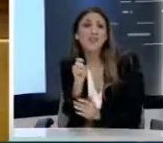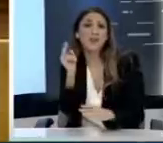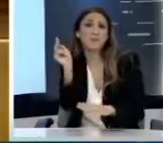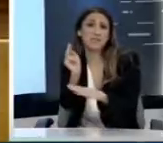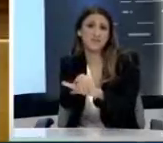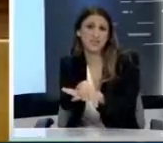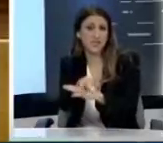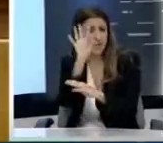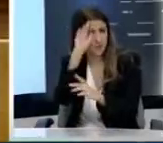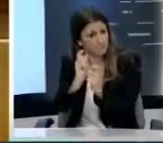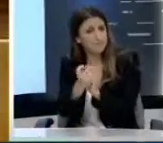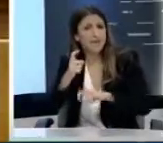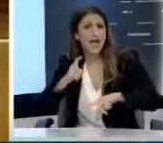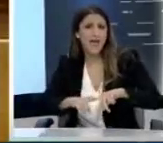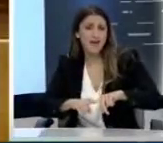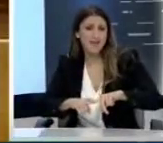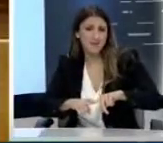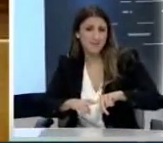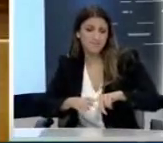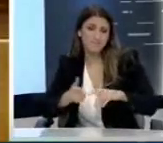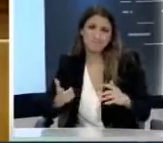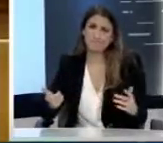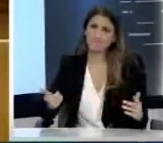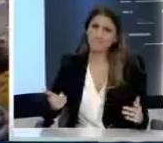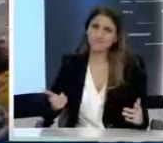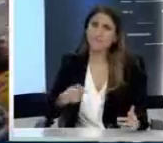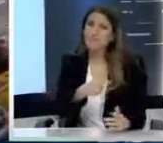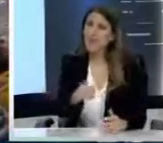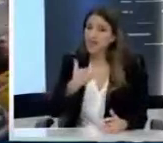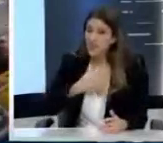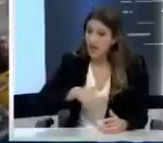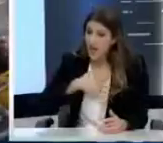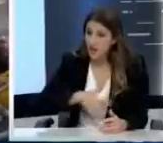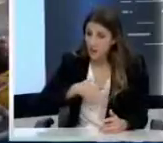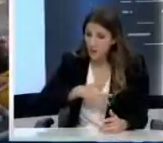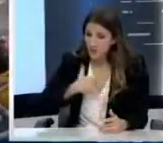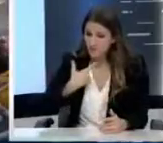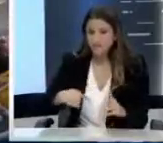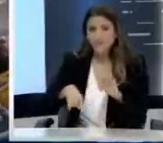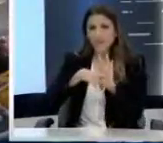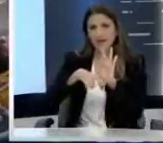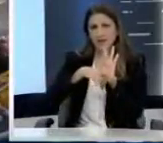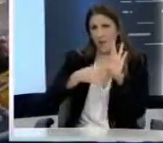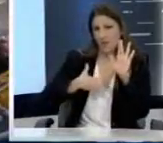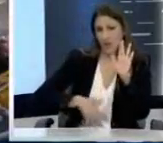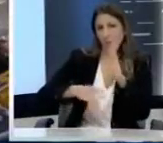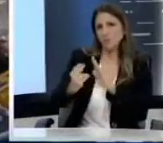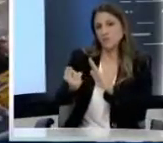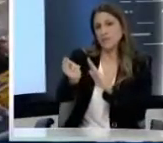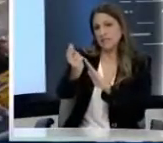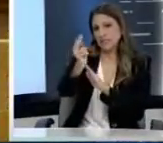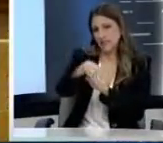μπορούν να είναι Ελληνόπουλα. Ούτε θα ήθελα αρνητικά